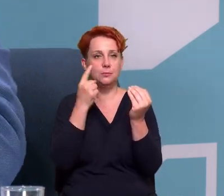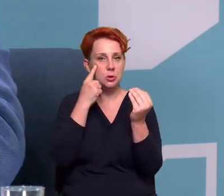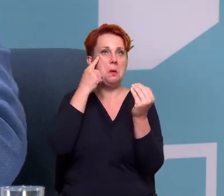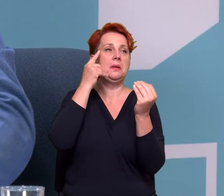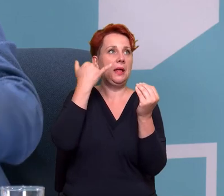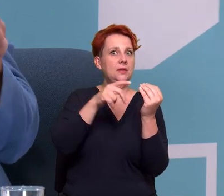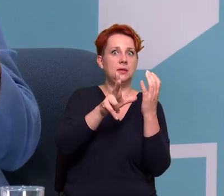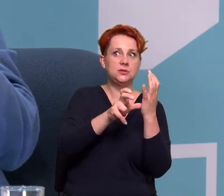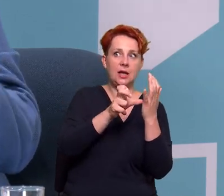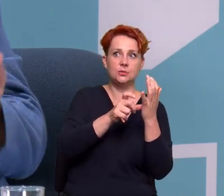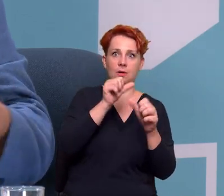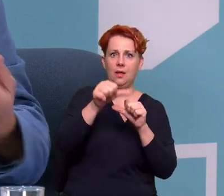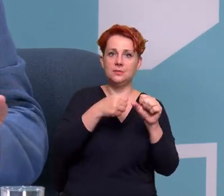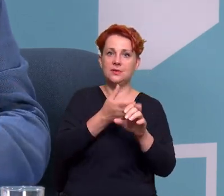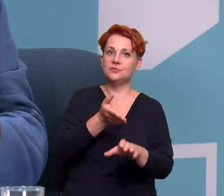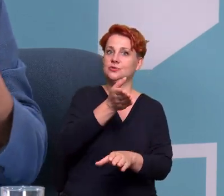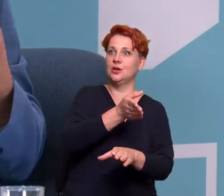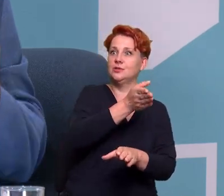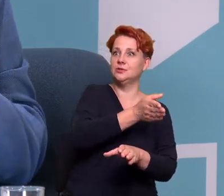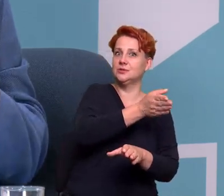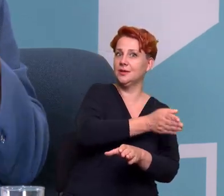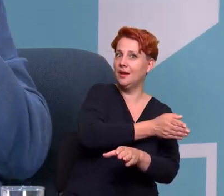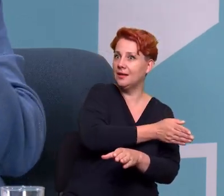ciastko sprzed lat. Ale proszę zwrócić uwagę, że